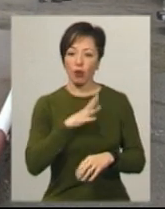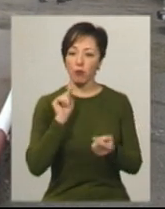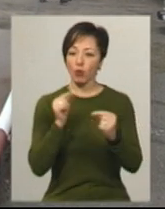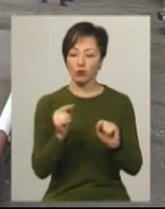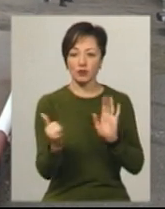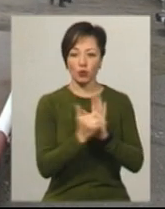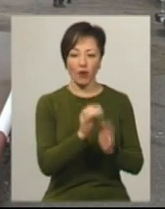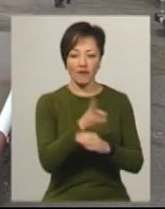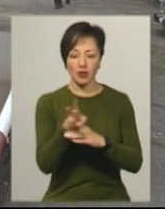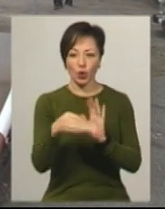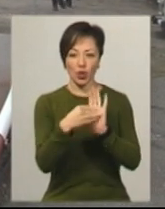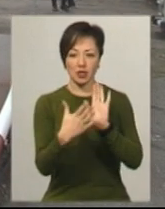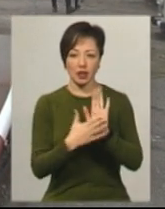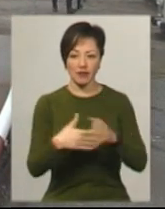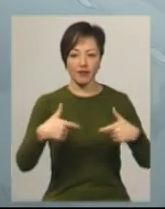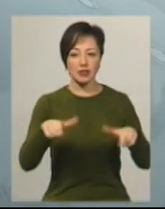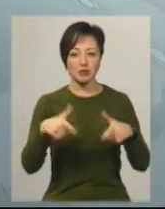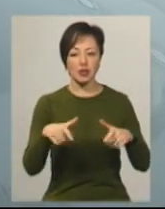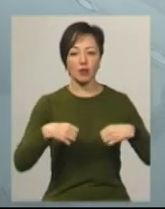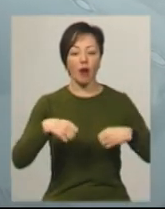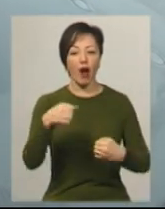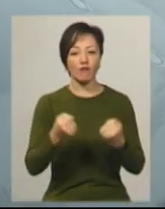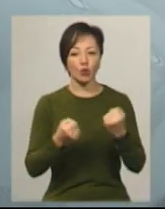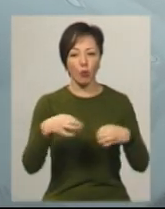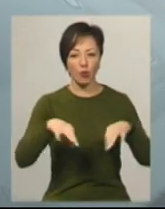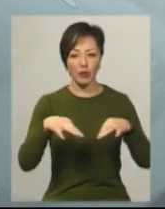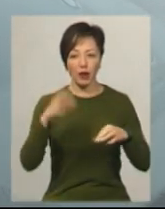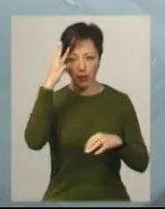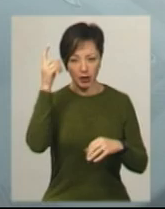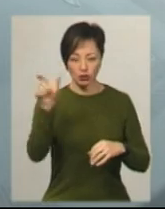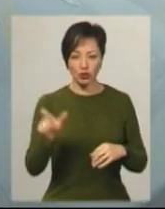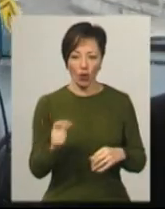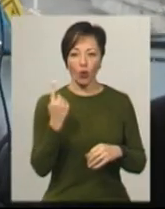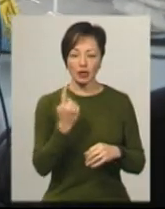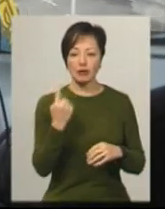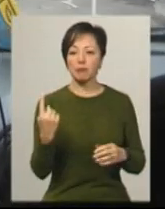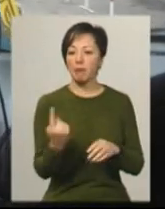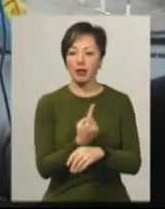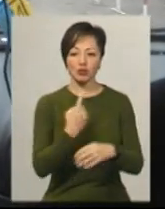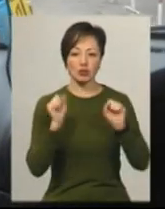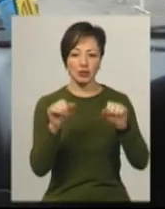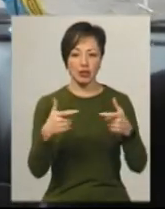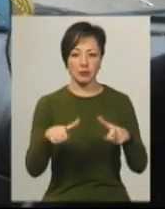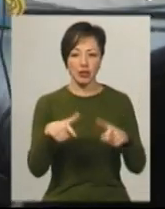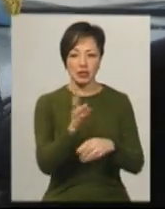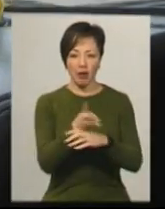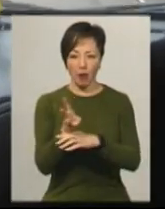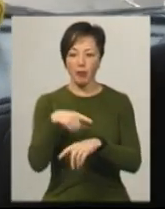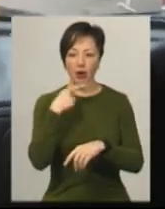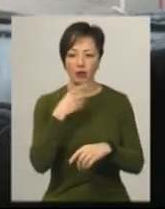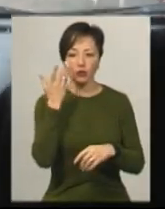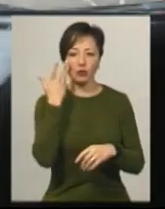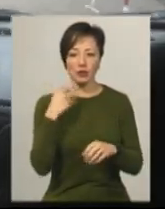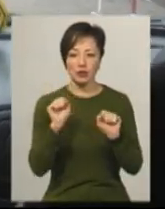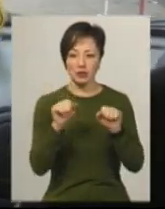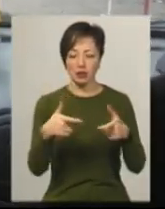щоб встановлювали відеореєстратори в екзаменаційному автомобілі. Хмельничанка Інна Данилюк – одна із перших склала іспит з камерами. Каже, під час